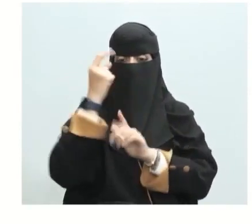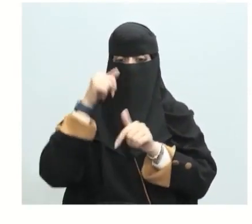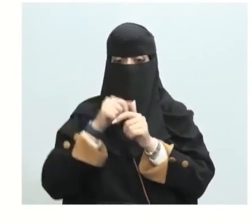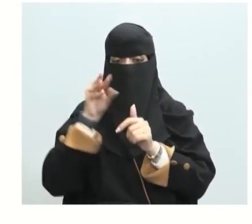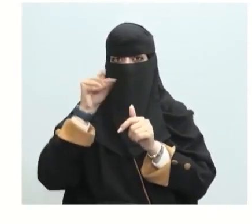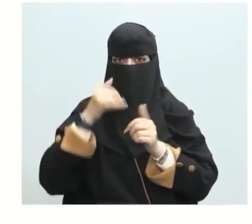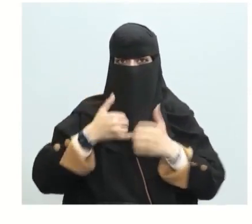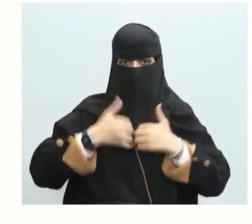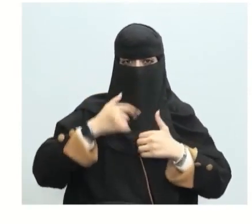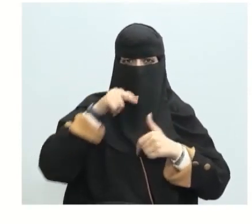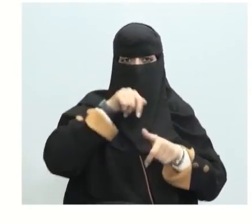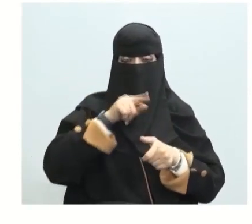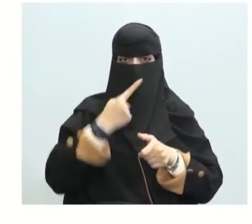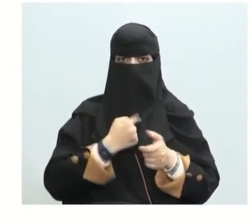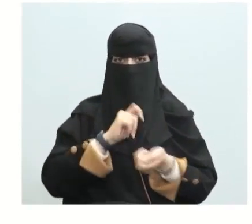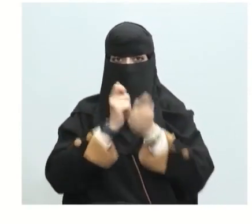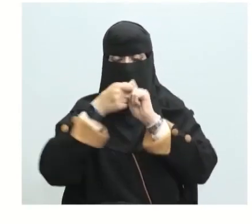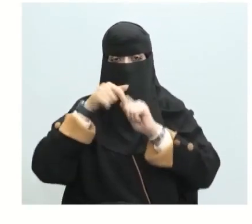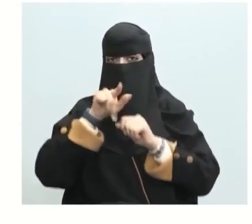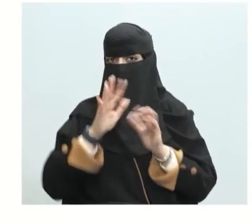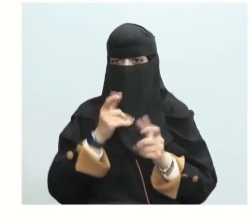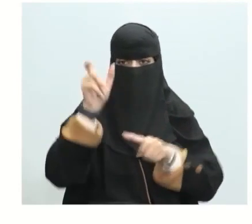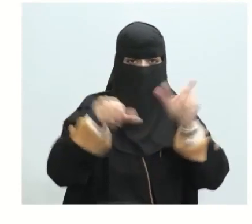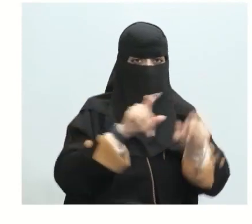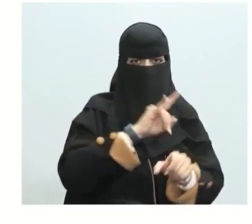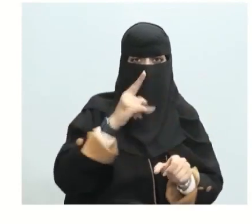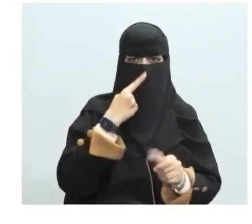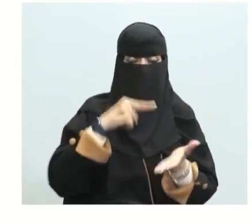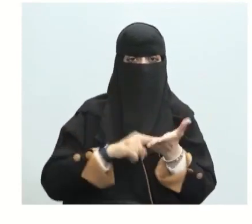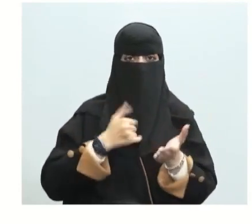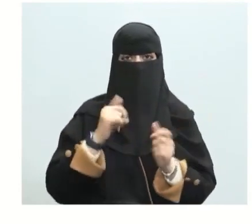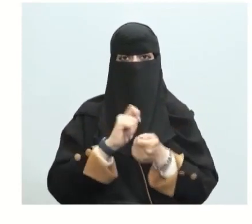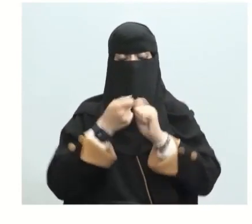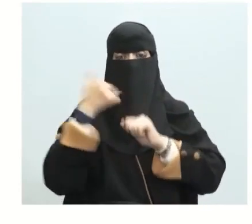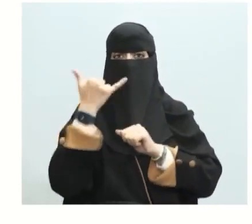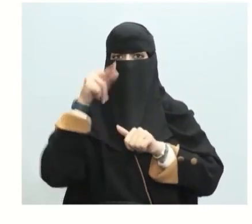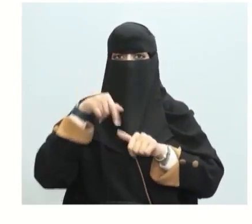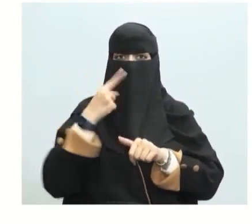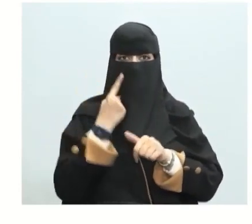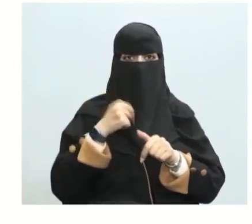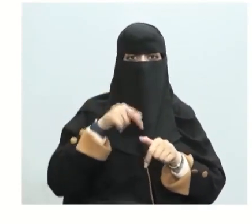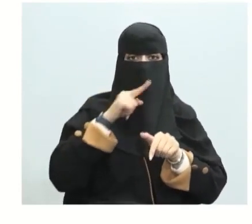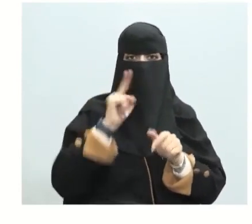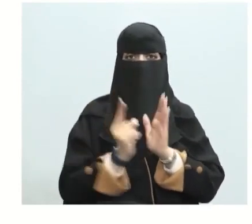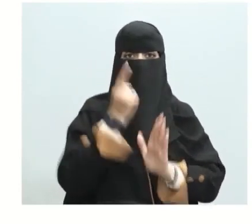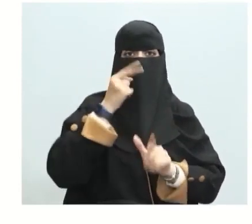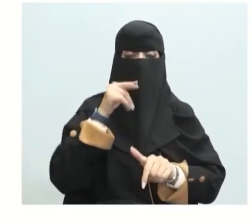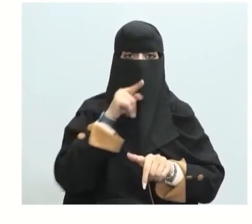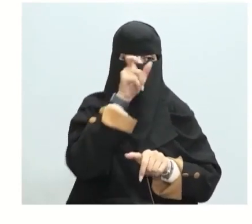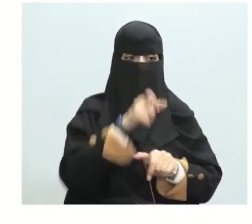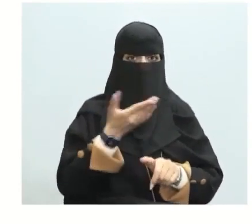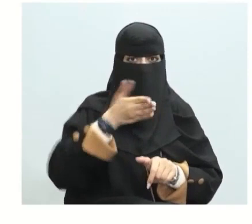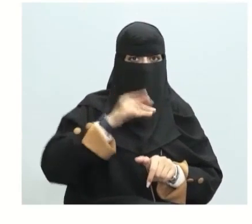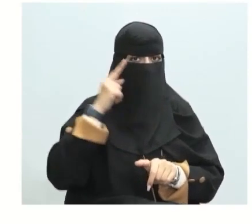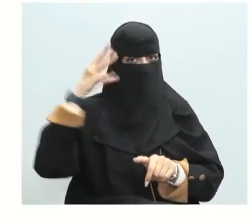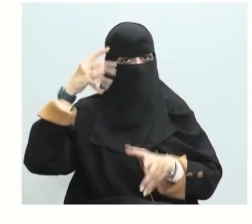هل تشعرون بالحاجه الى التغيير من منا لا يشعر بان ير ضروره من ضرورات الحياه وحدهم الموتى والمجانين